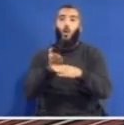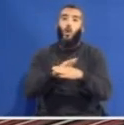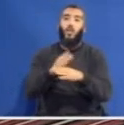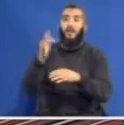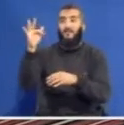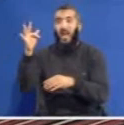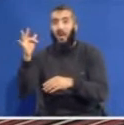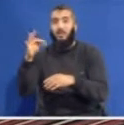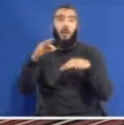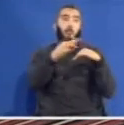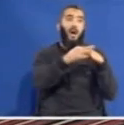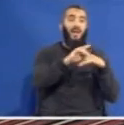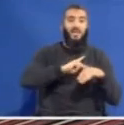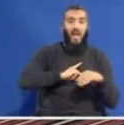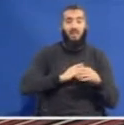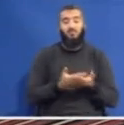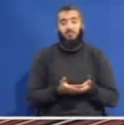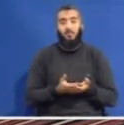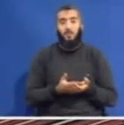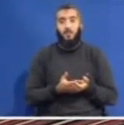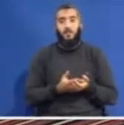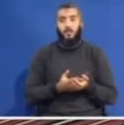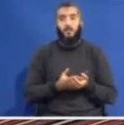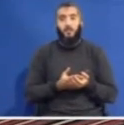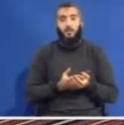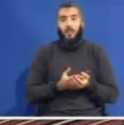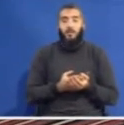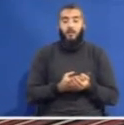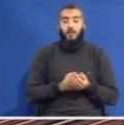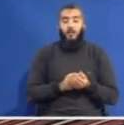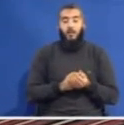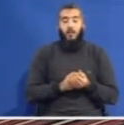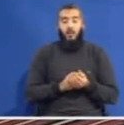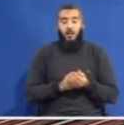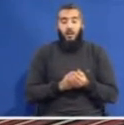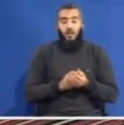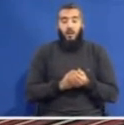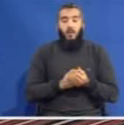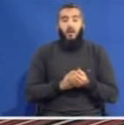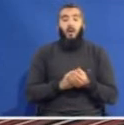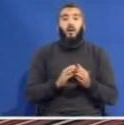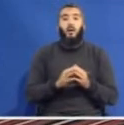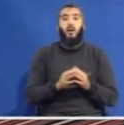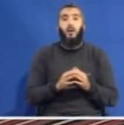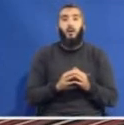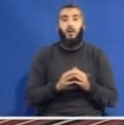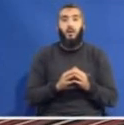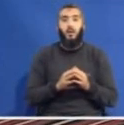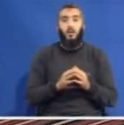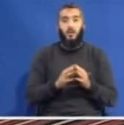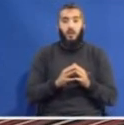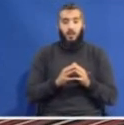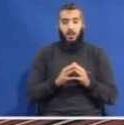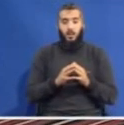كنت خايفه. كنت نقول له زعما هذه مش عارف هو بنت له هكا تكون تقصي الاستاذ الشيخ